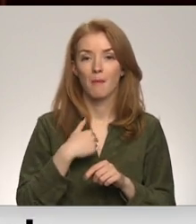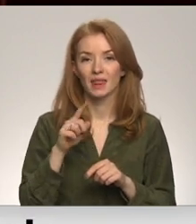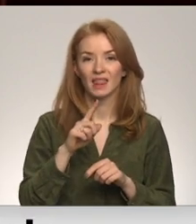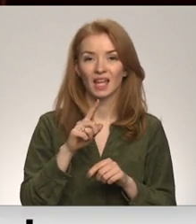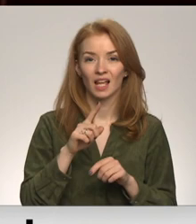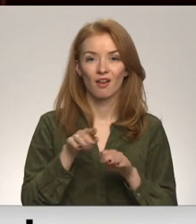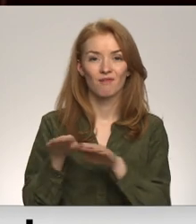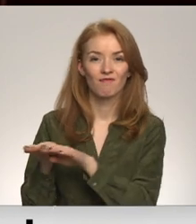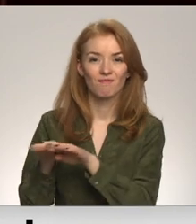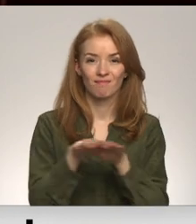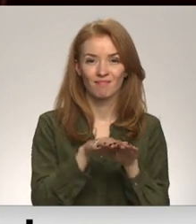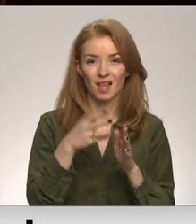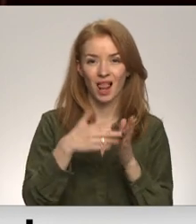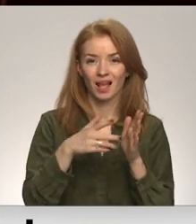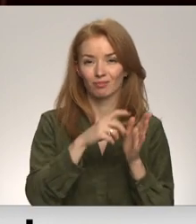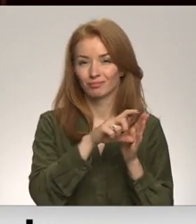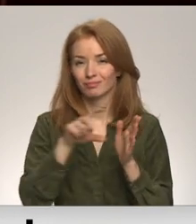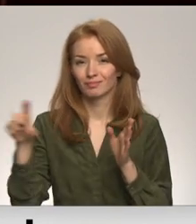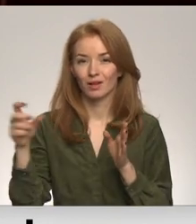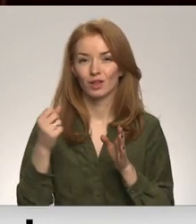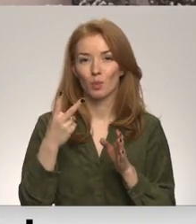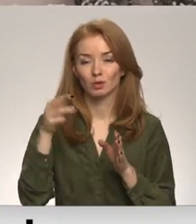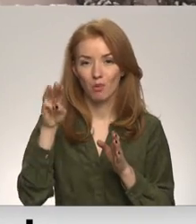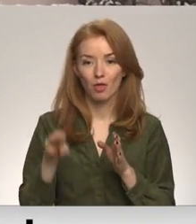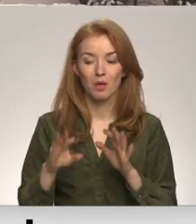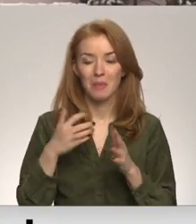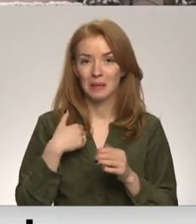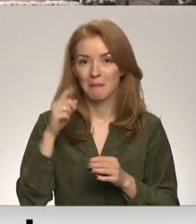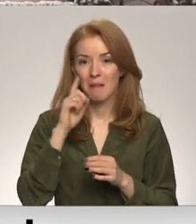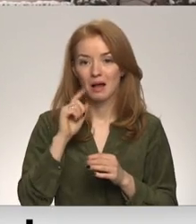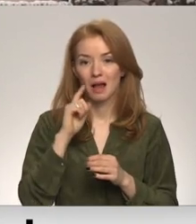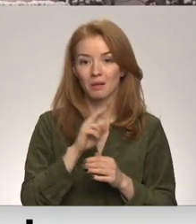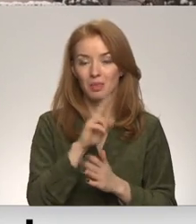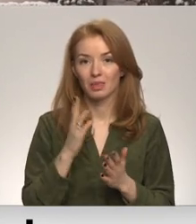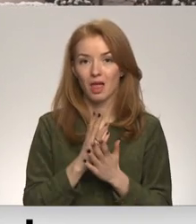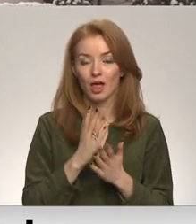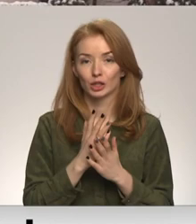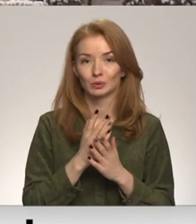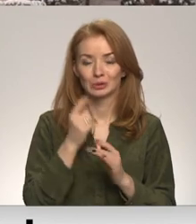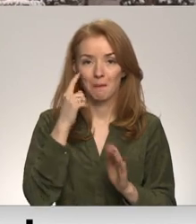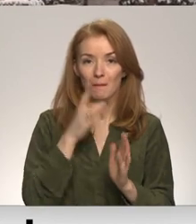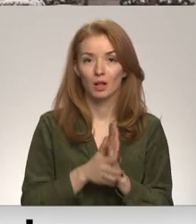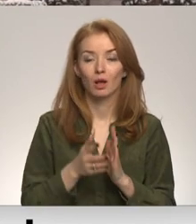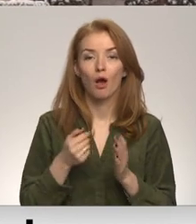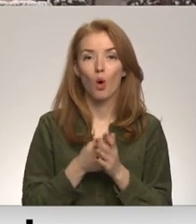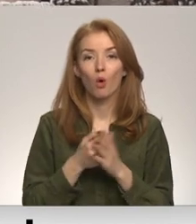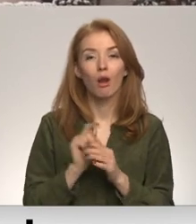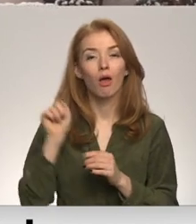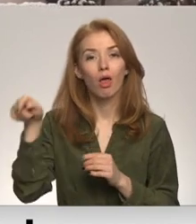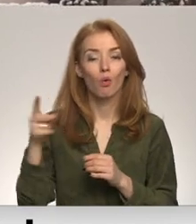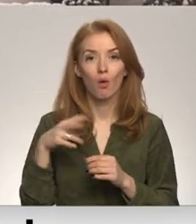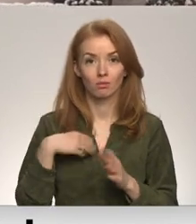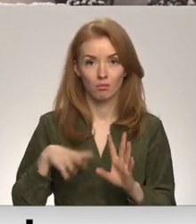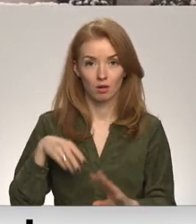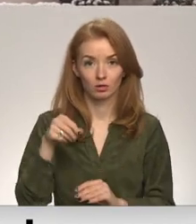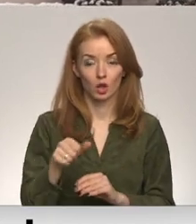izlīdzinātais maksājums, ja, un es vēl pagaidām īsti tā neesmu aptvēris, ko tad tas galā man maksās, jo,